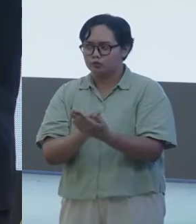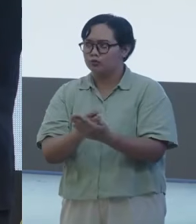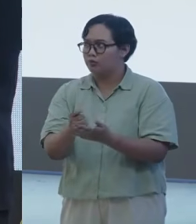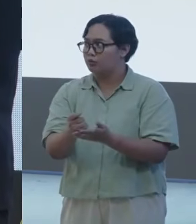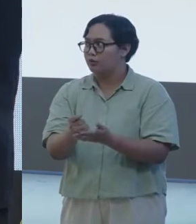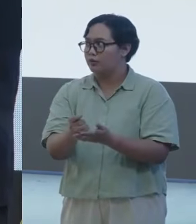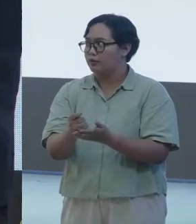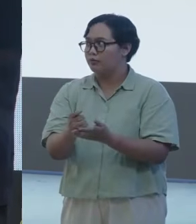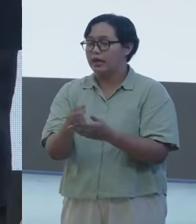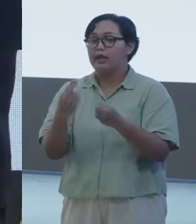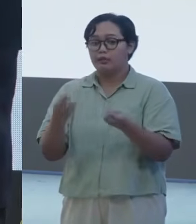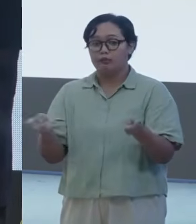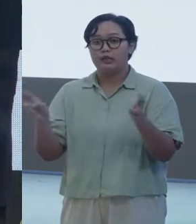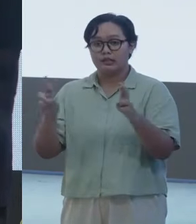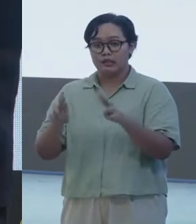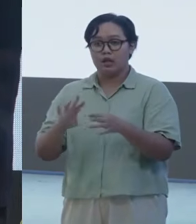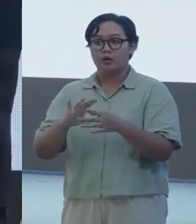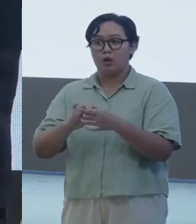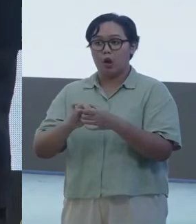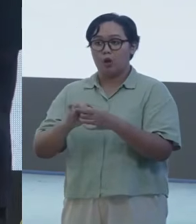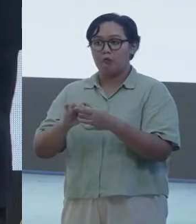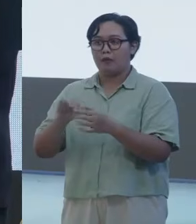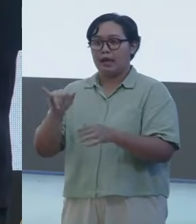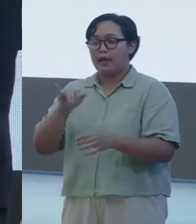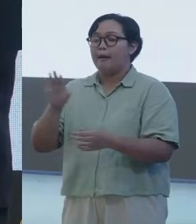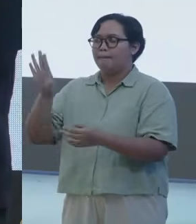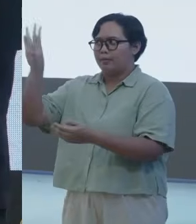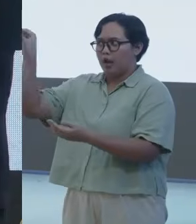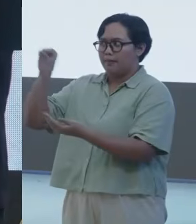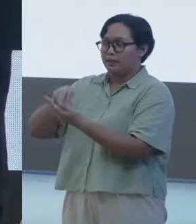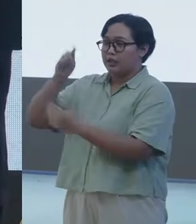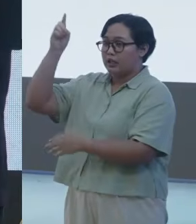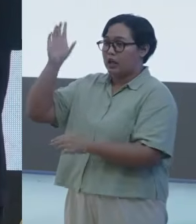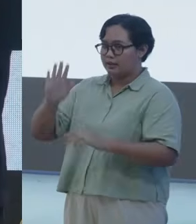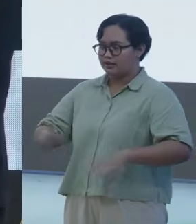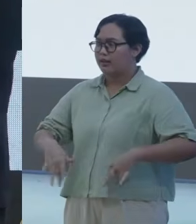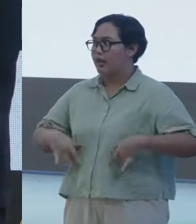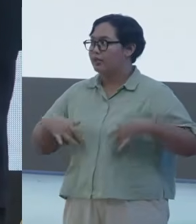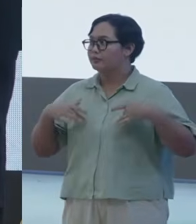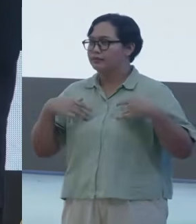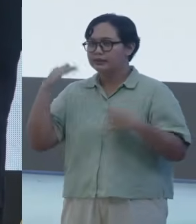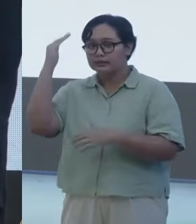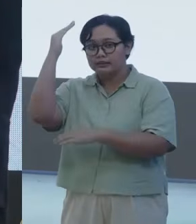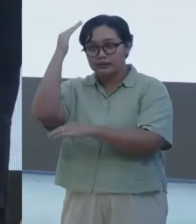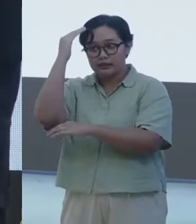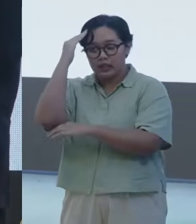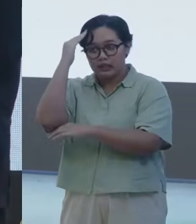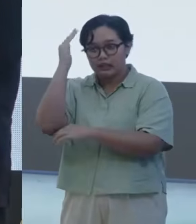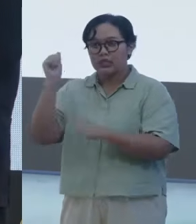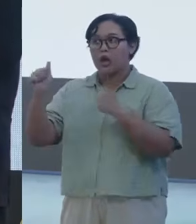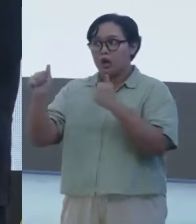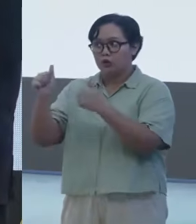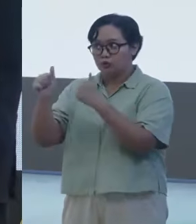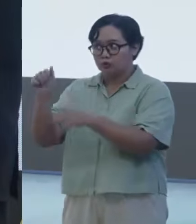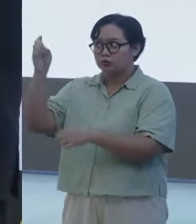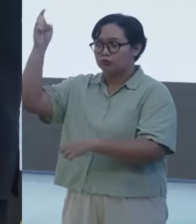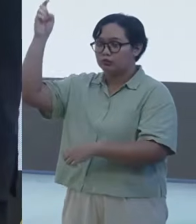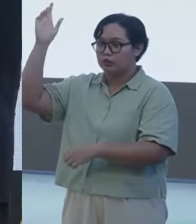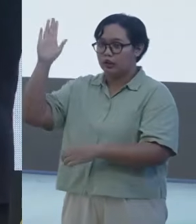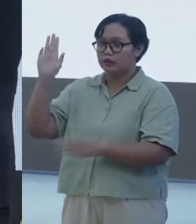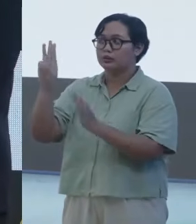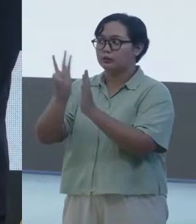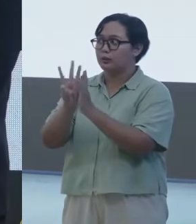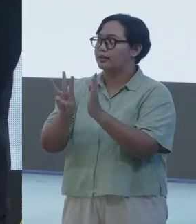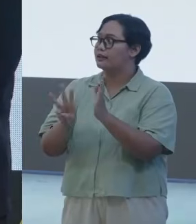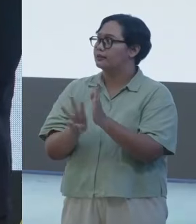pagiging makadiyos. And their knowledge of the truth which accords with godliness.